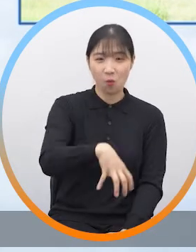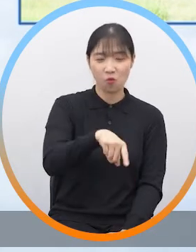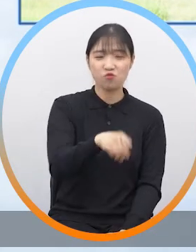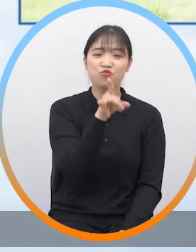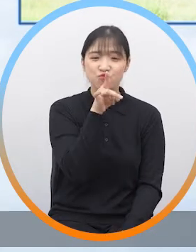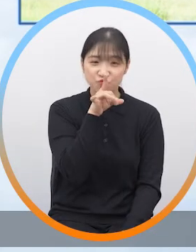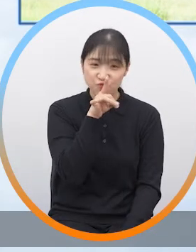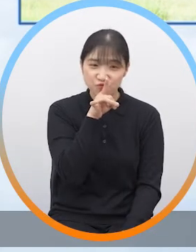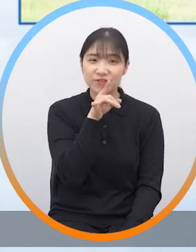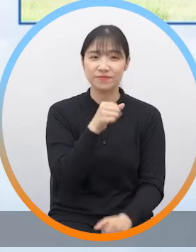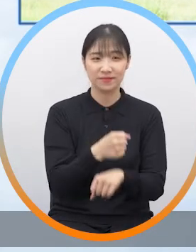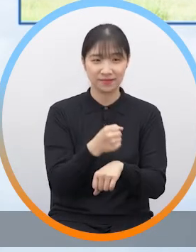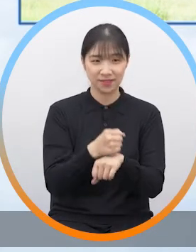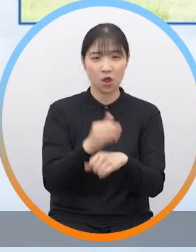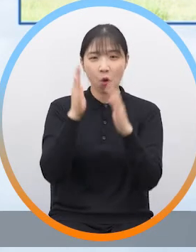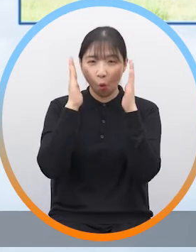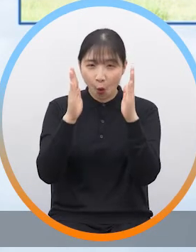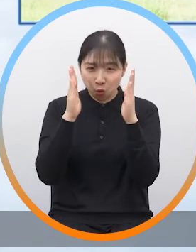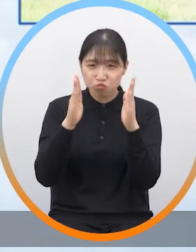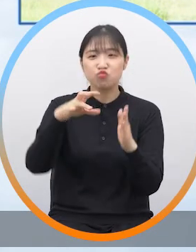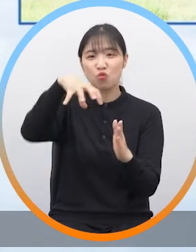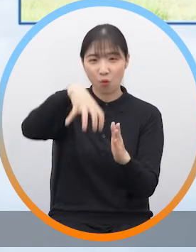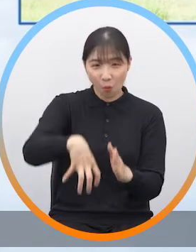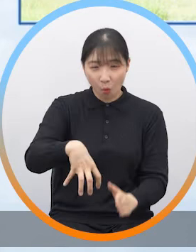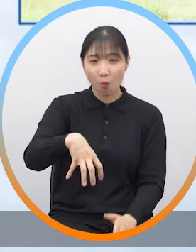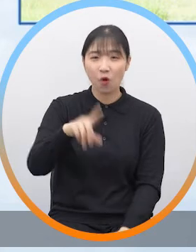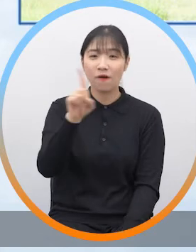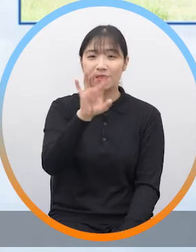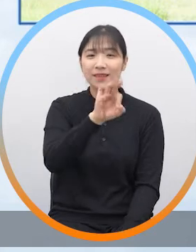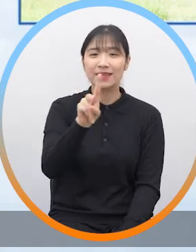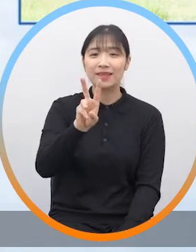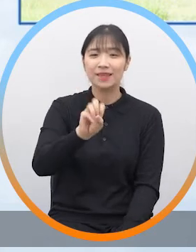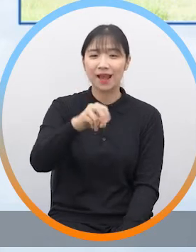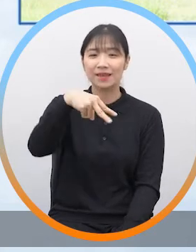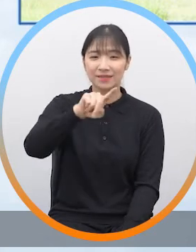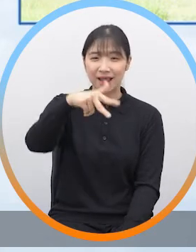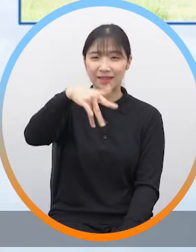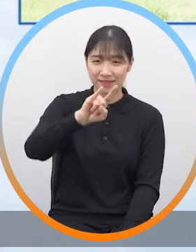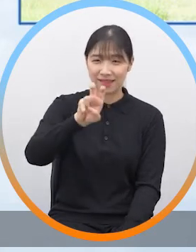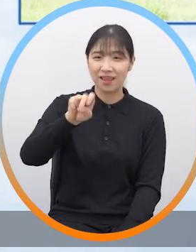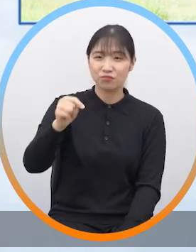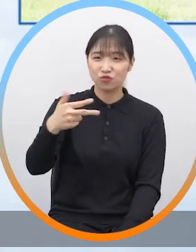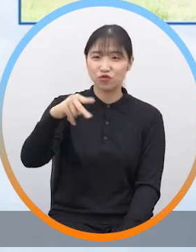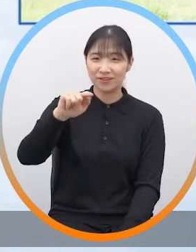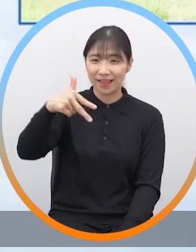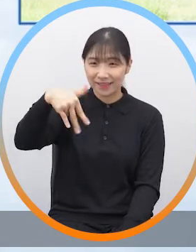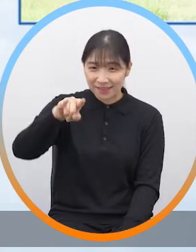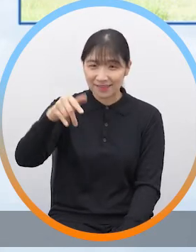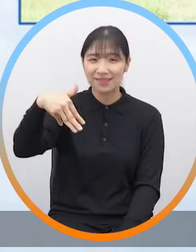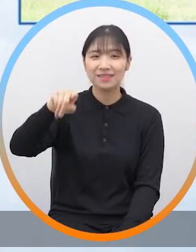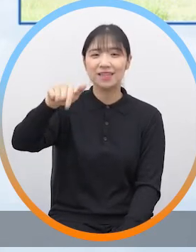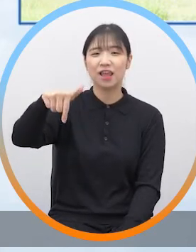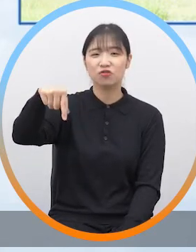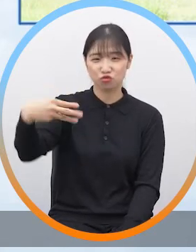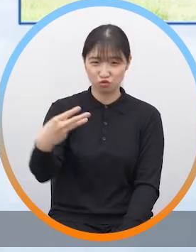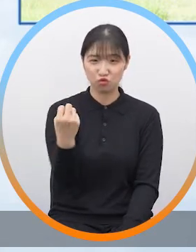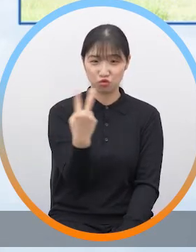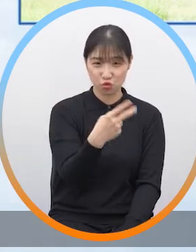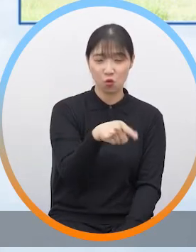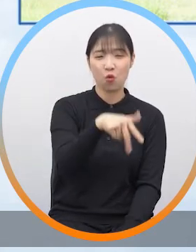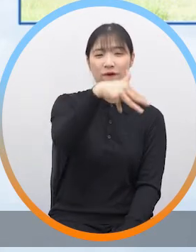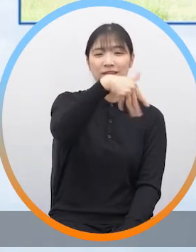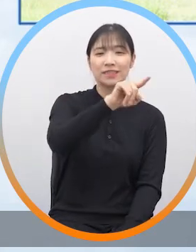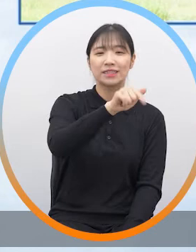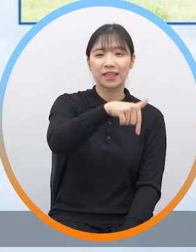중심으로 해서 왕인 박사가 공부했던 수학처인 양사제, 문산제, 채굴, 그 다음에 또 하나